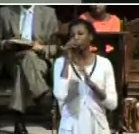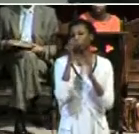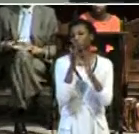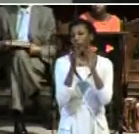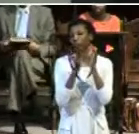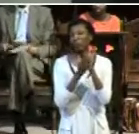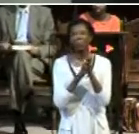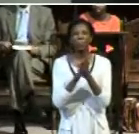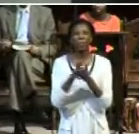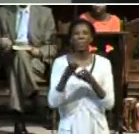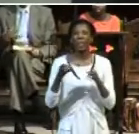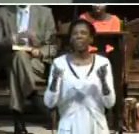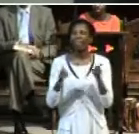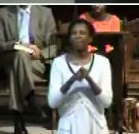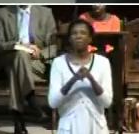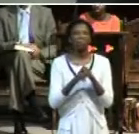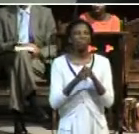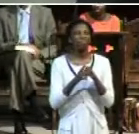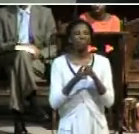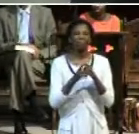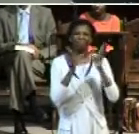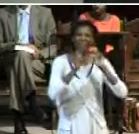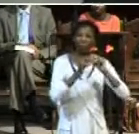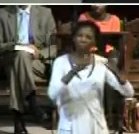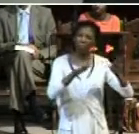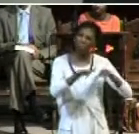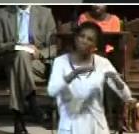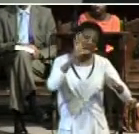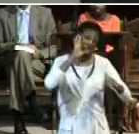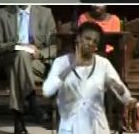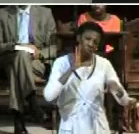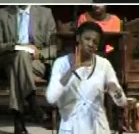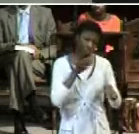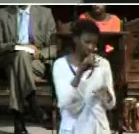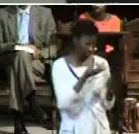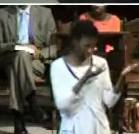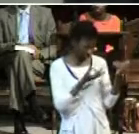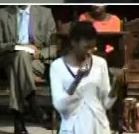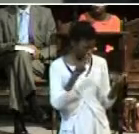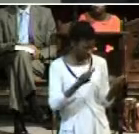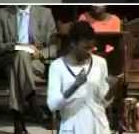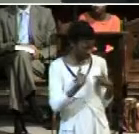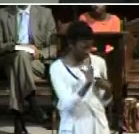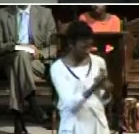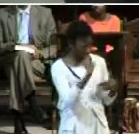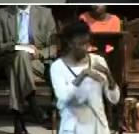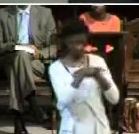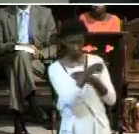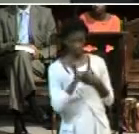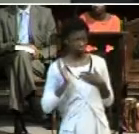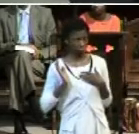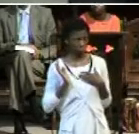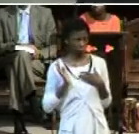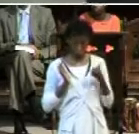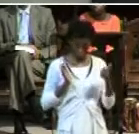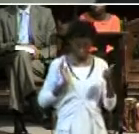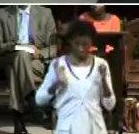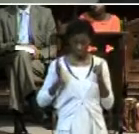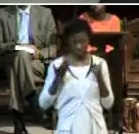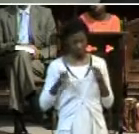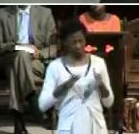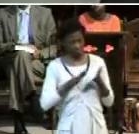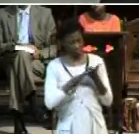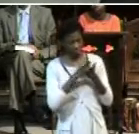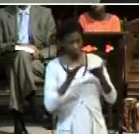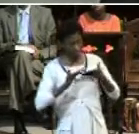fait extraordinaire, gentiment. Il lui dit, tu vois, tu m'as reçu chez toi. Grosso modo, c'est bien, mais tu ne m'as